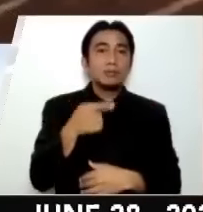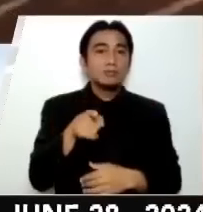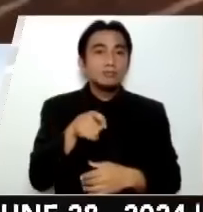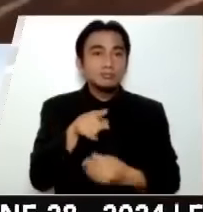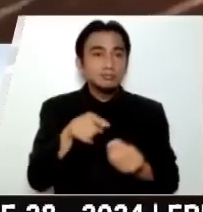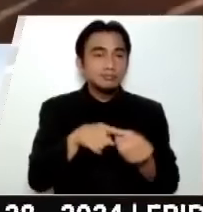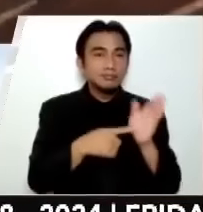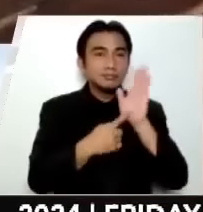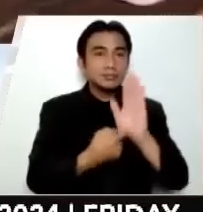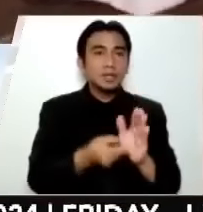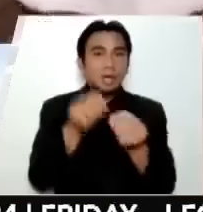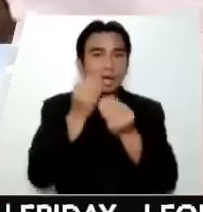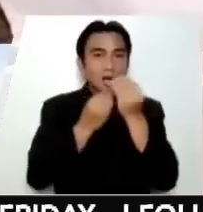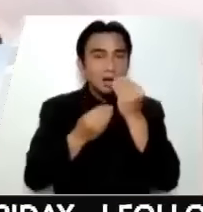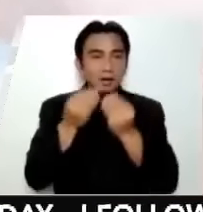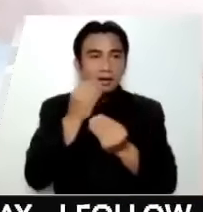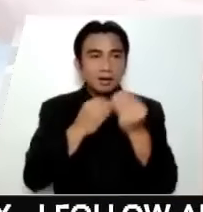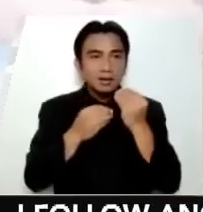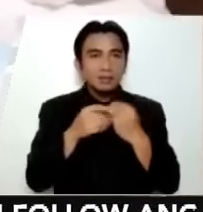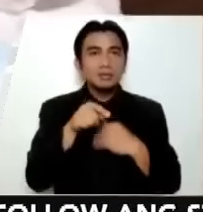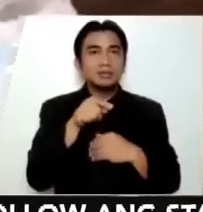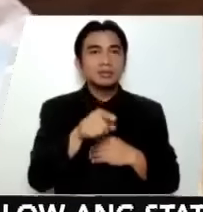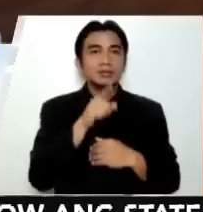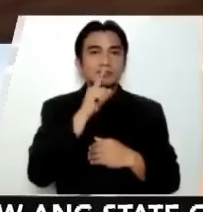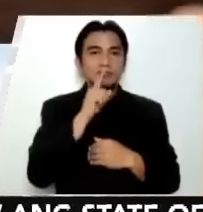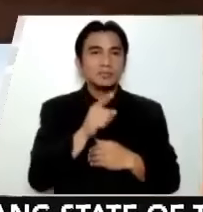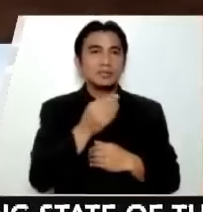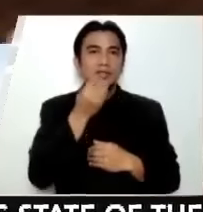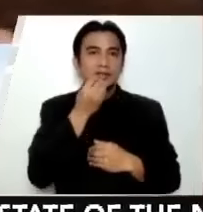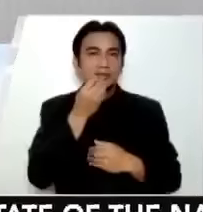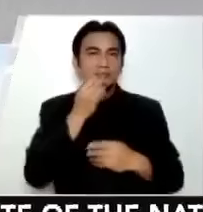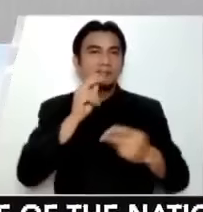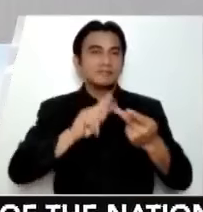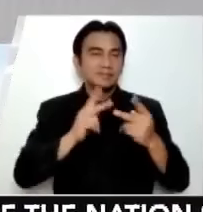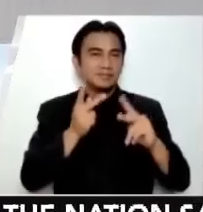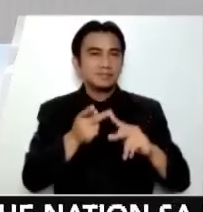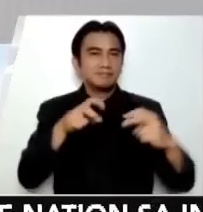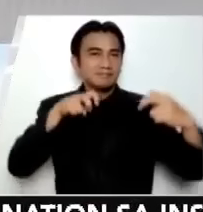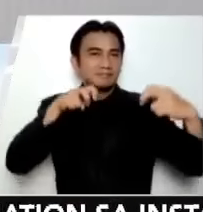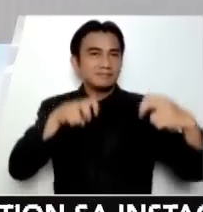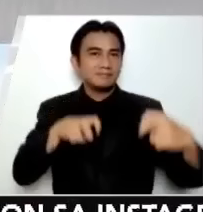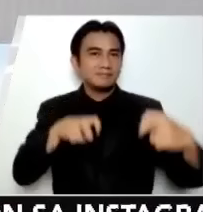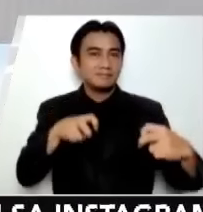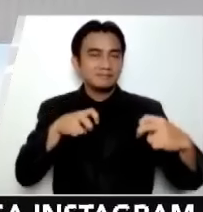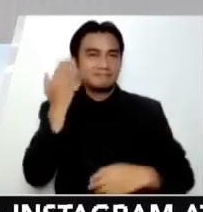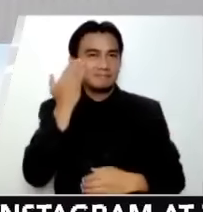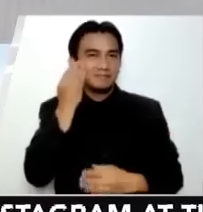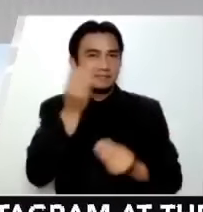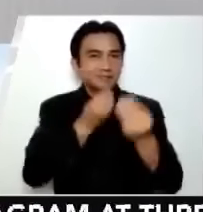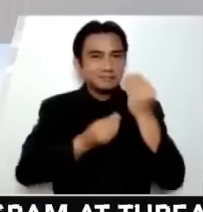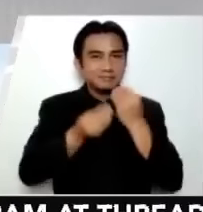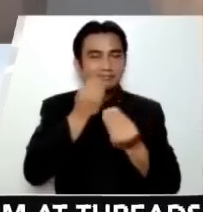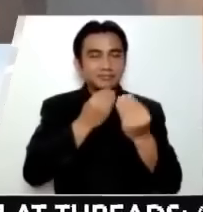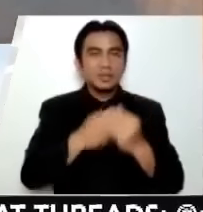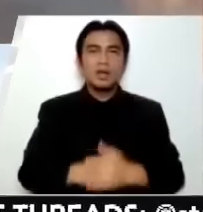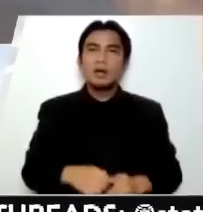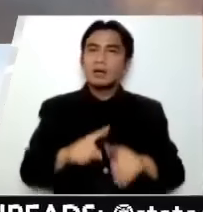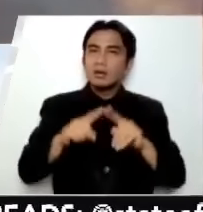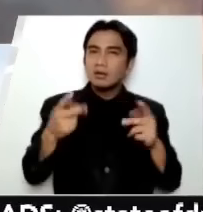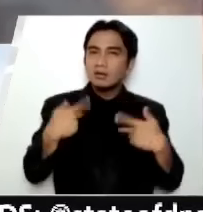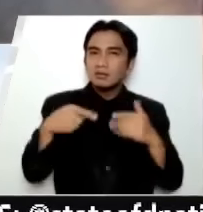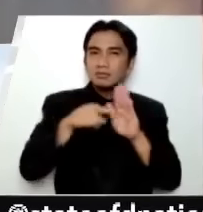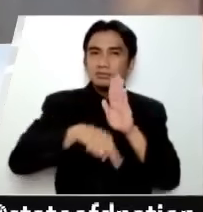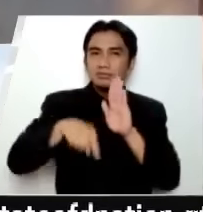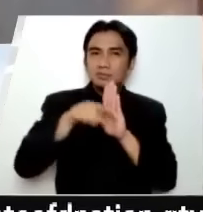mukbanger bilang eating partners o meal mates pero may masamang epekto rin ang laging panonood ng